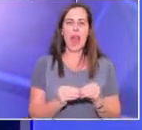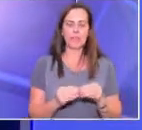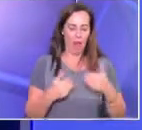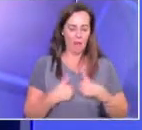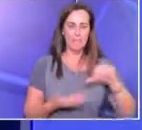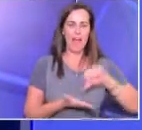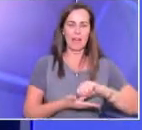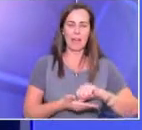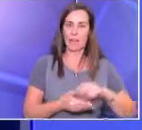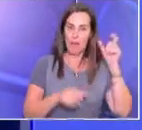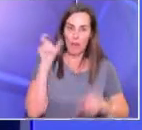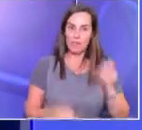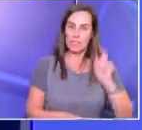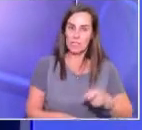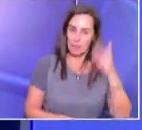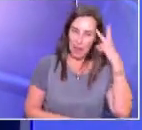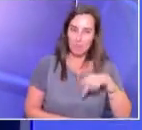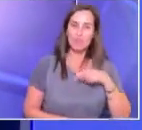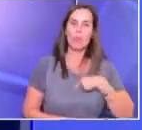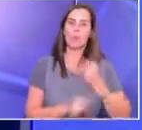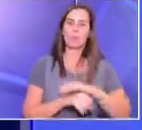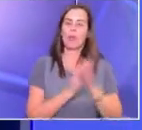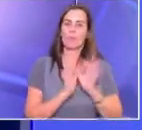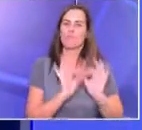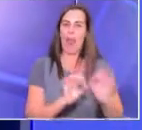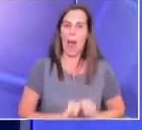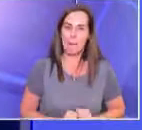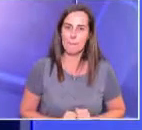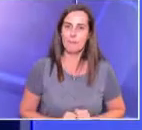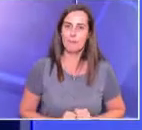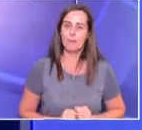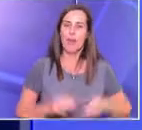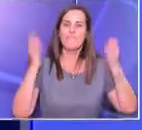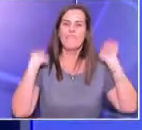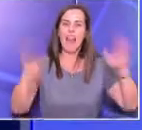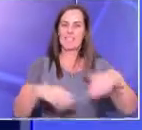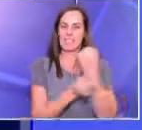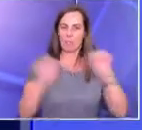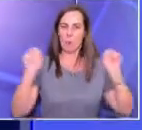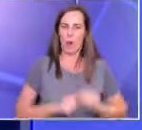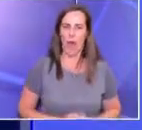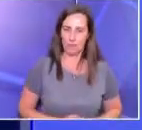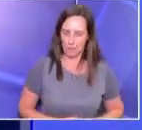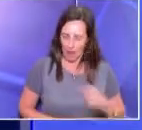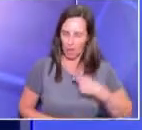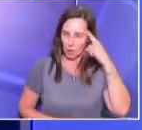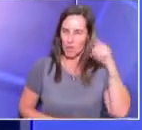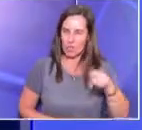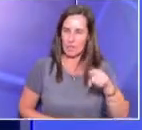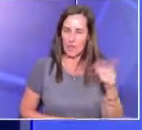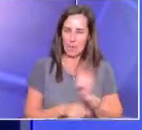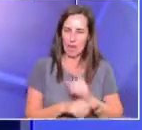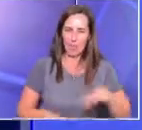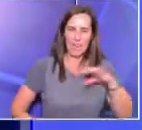לבין העיר, והתושבים צריכים להבין שהם עושים הכל לטובתם ולעזאזל על הדמוקרטיה. אני יודע שזה היה ברגע